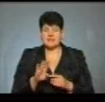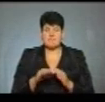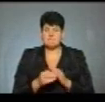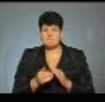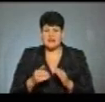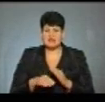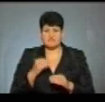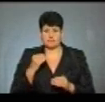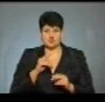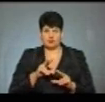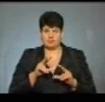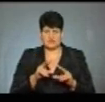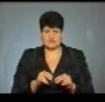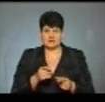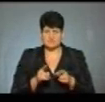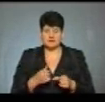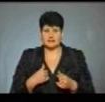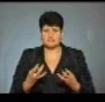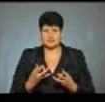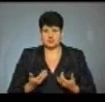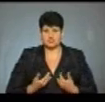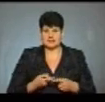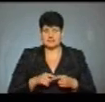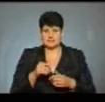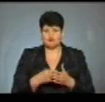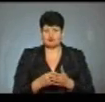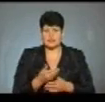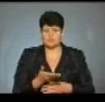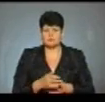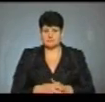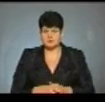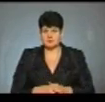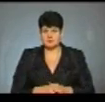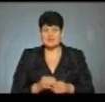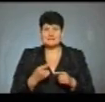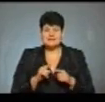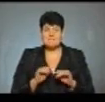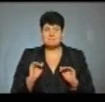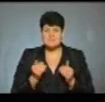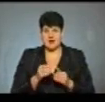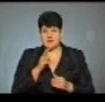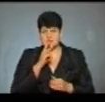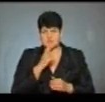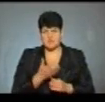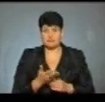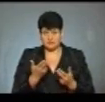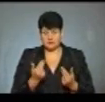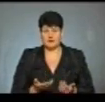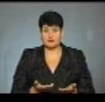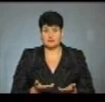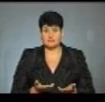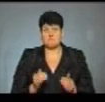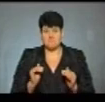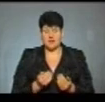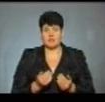передвиборчі обіцянки. Насправді нам треба жити за цим бюджетом. Це мінімальна зарплата, так,